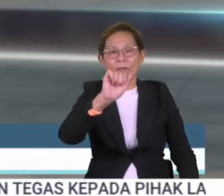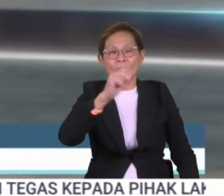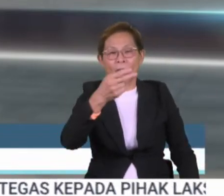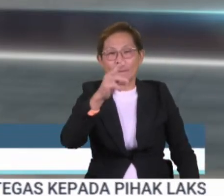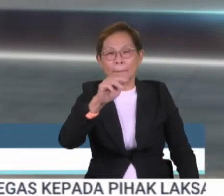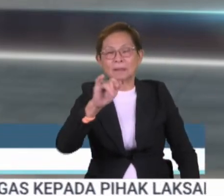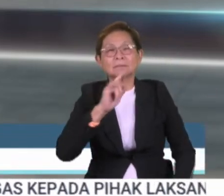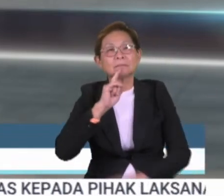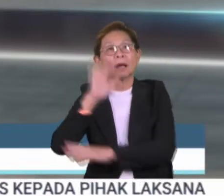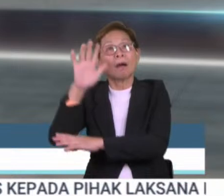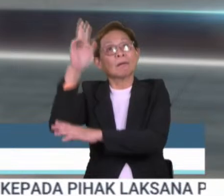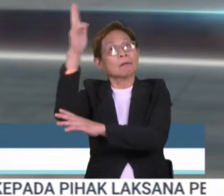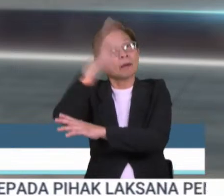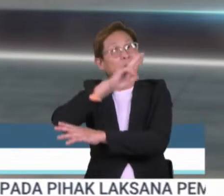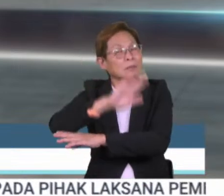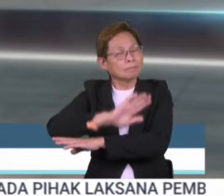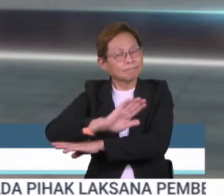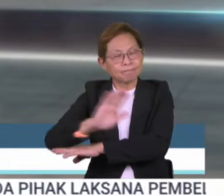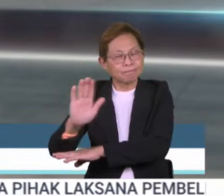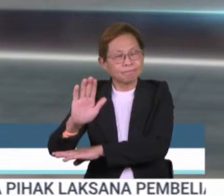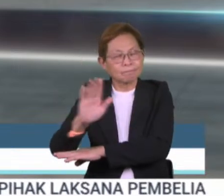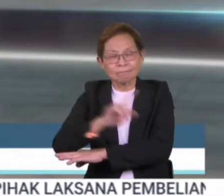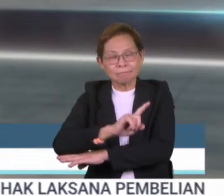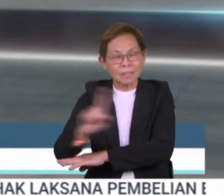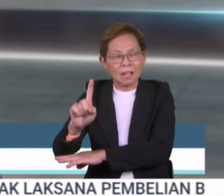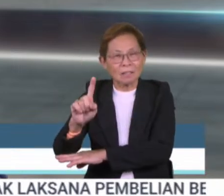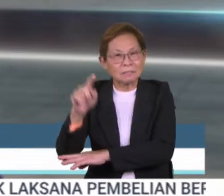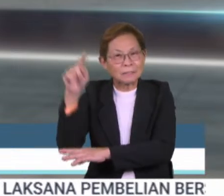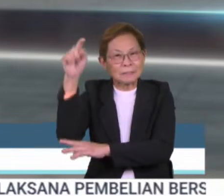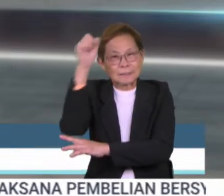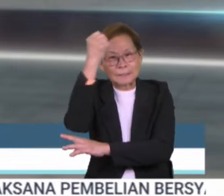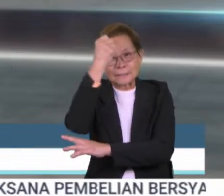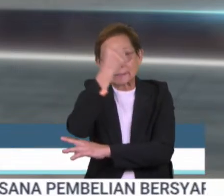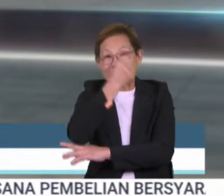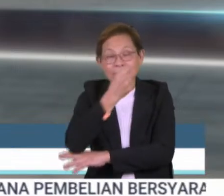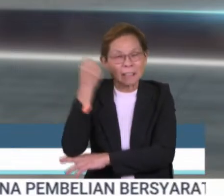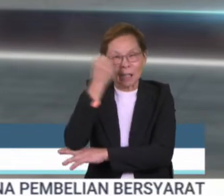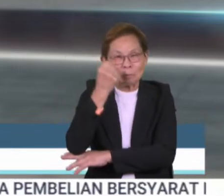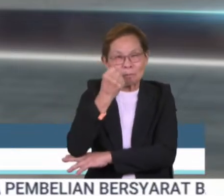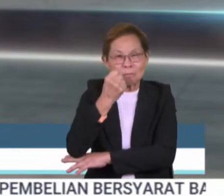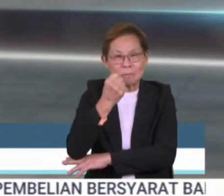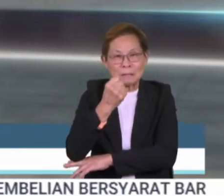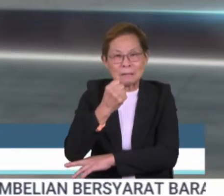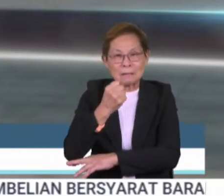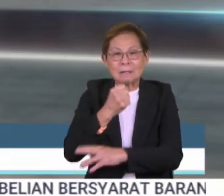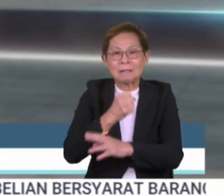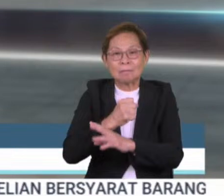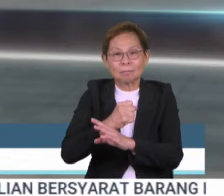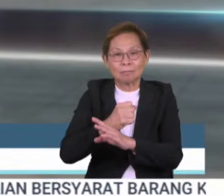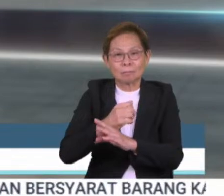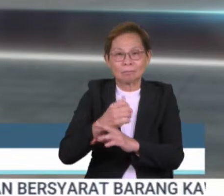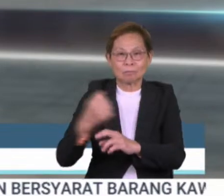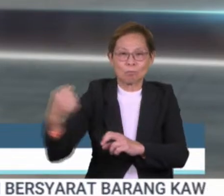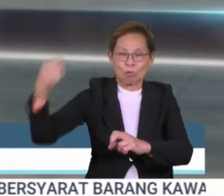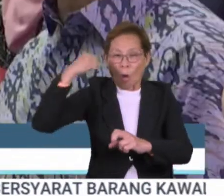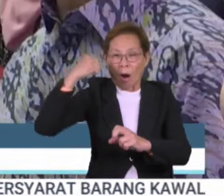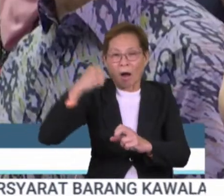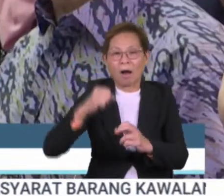memberi jaminan kerajaan tidak akan bersikap kuku besi terhadap hak serta kebebasan media.